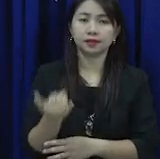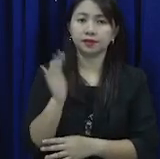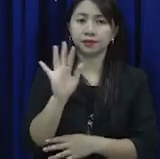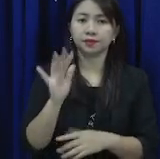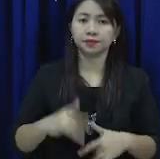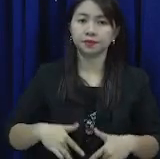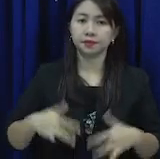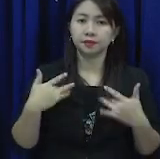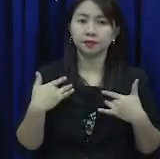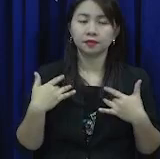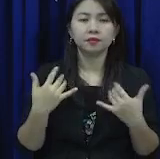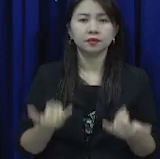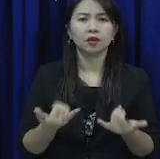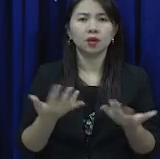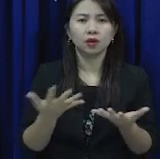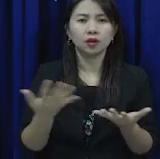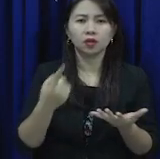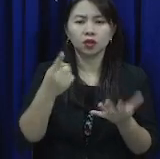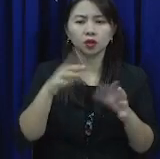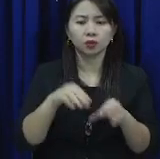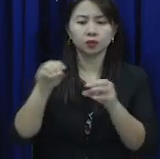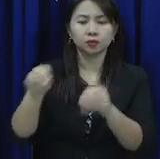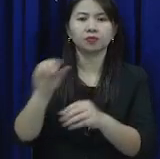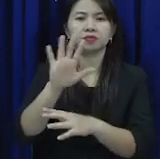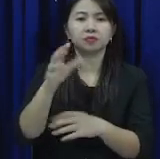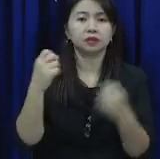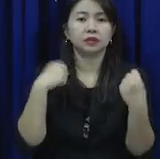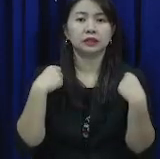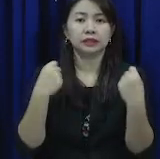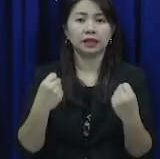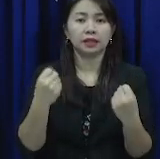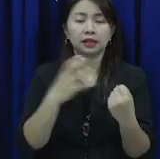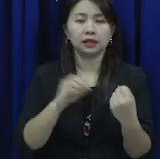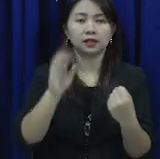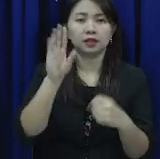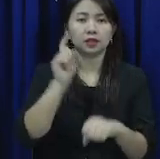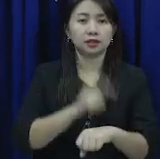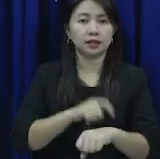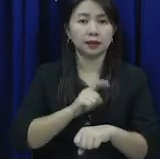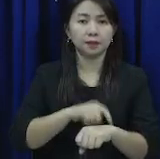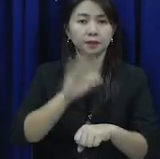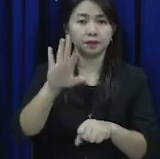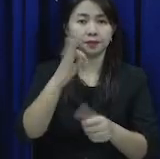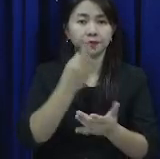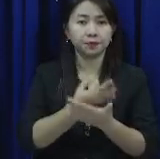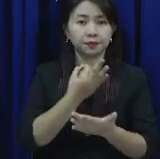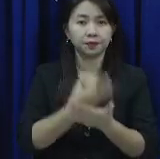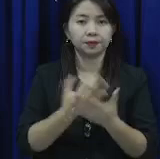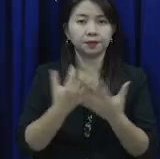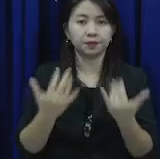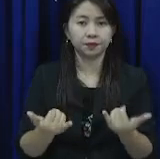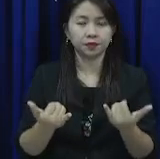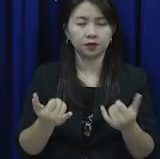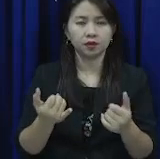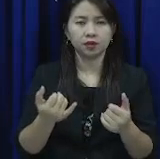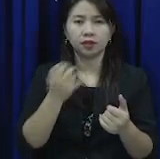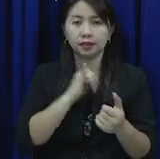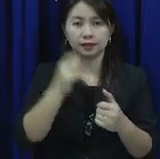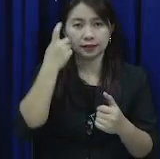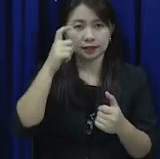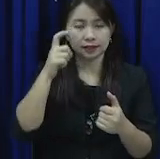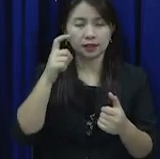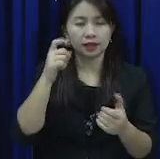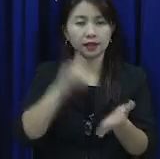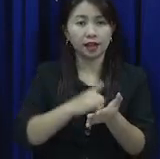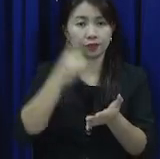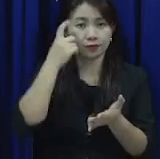yung buhay mo Saan mo ini-invest yung kalakasan mo yung oras mo ini-invest yung pera mo para ba sa permanente kaayos sa iyong